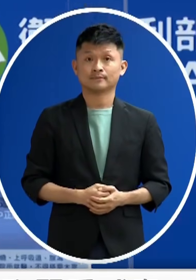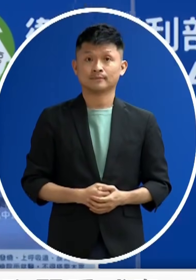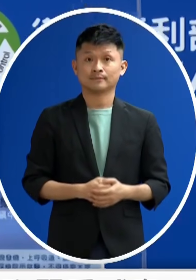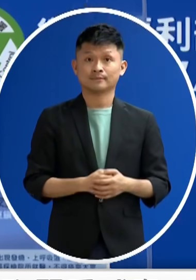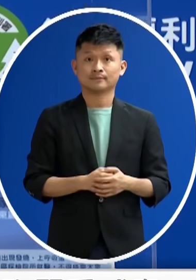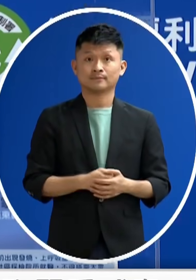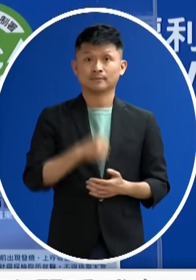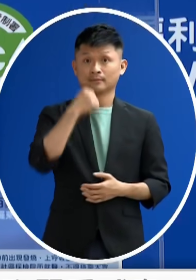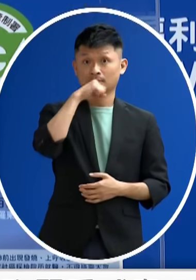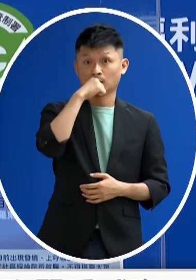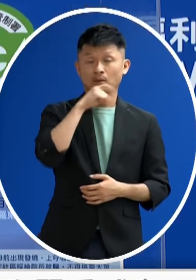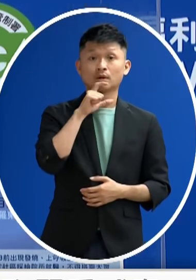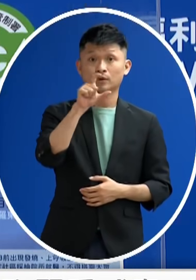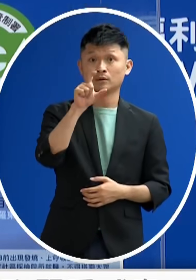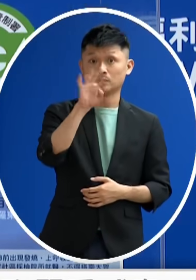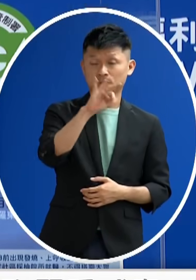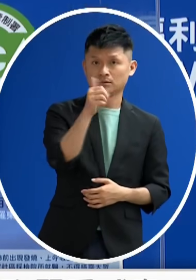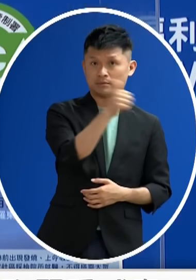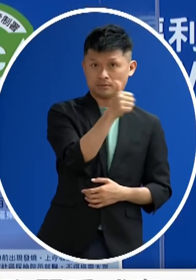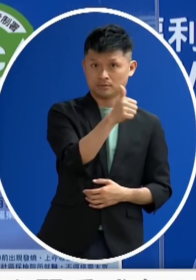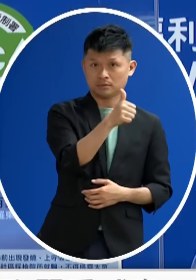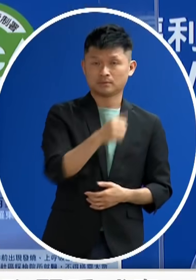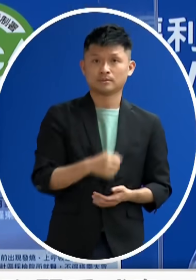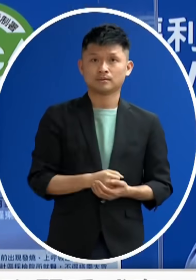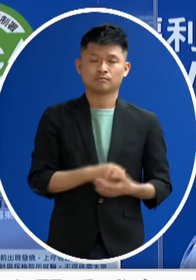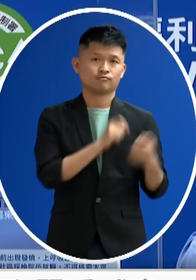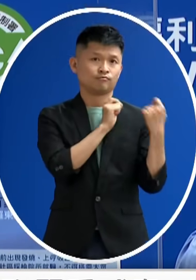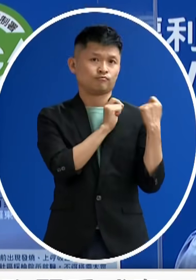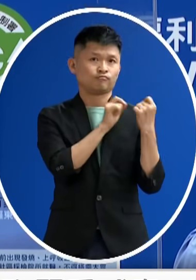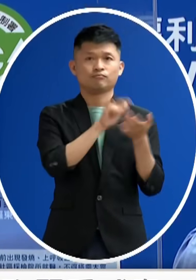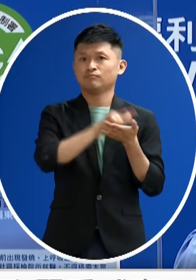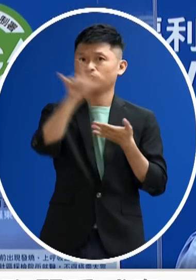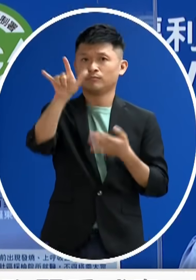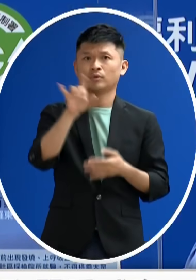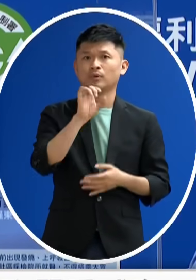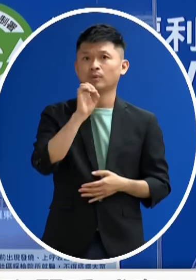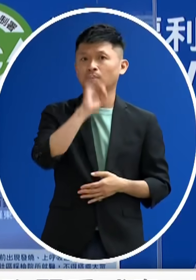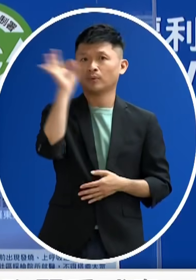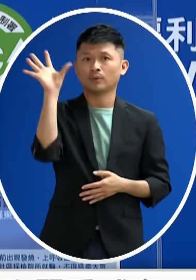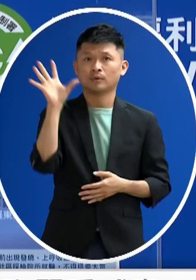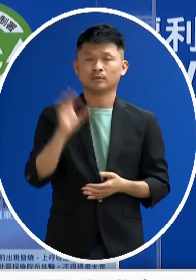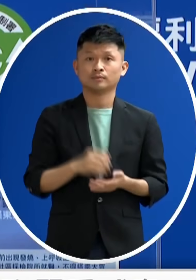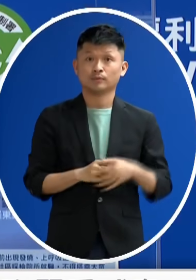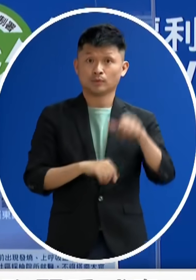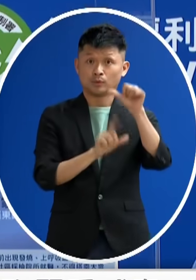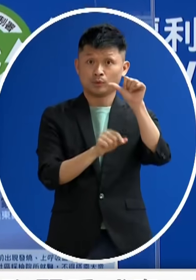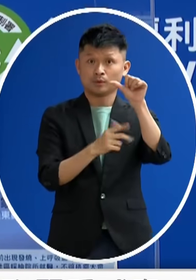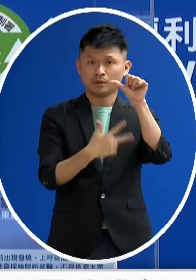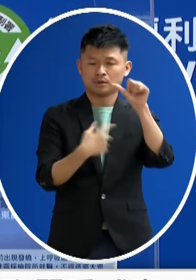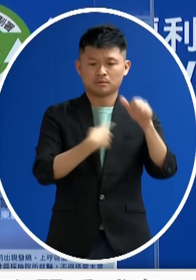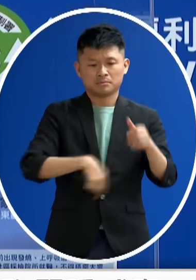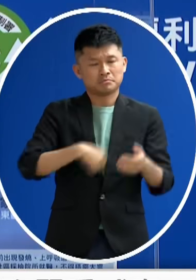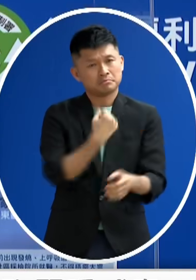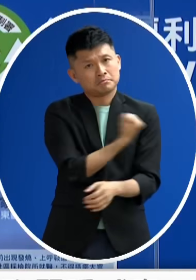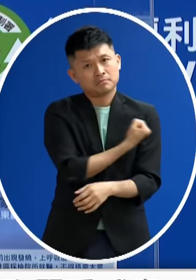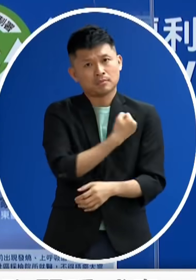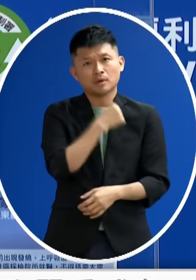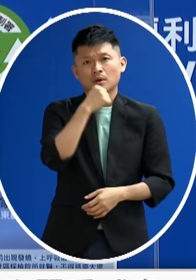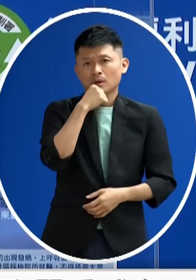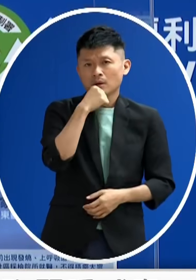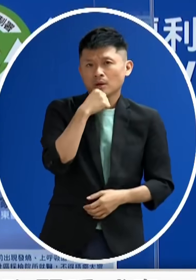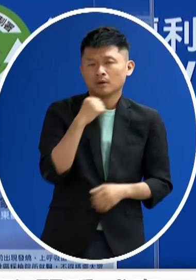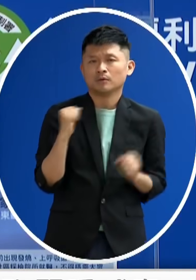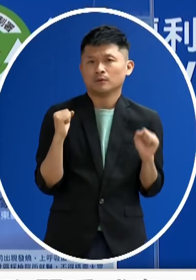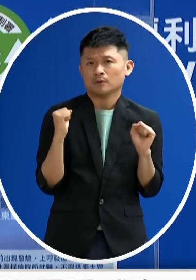1203是本国籍60多岁的男性，那也是近期没有出国史，5月7日出现疲倦、咳嗽、畏寒等